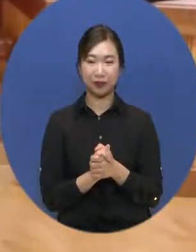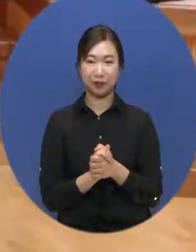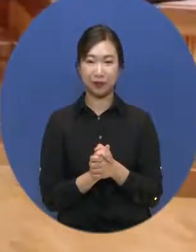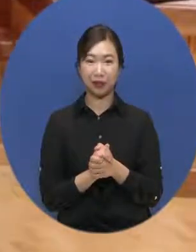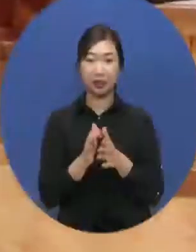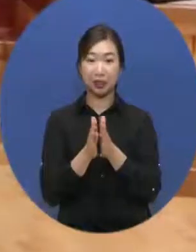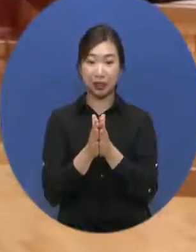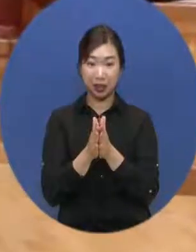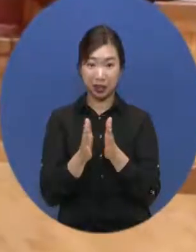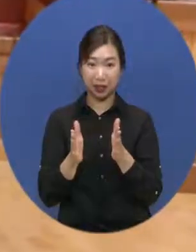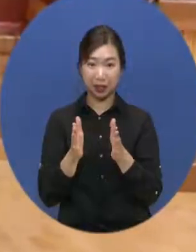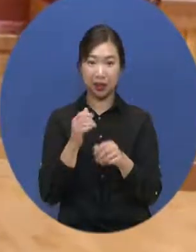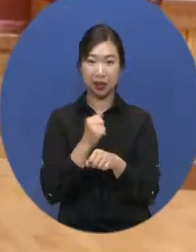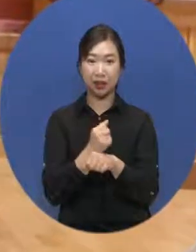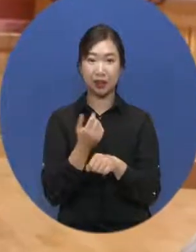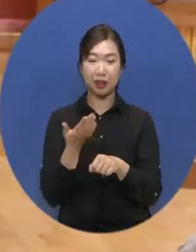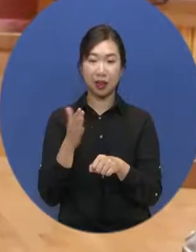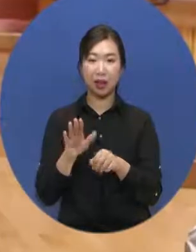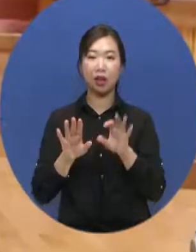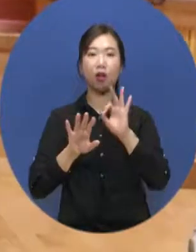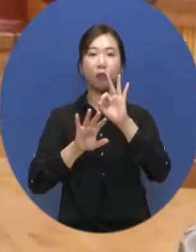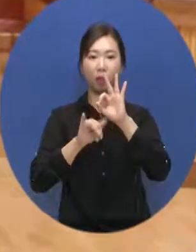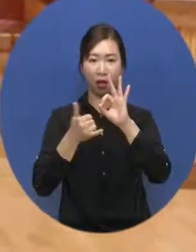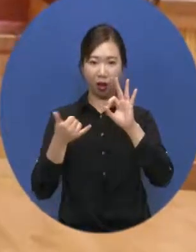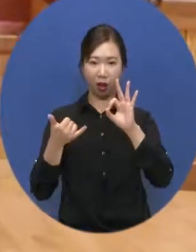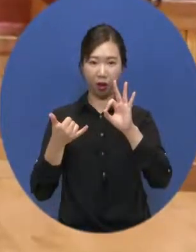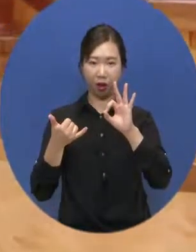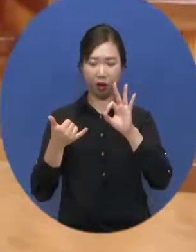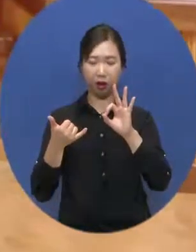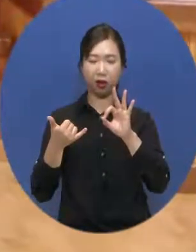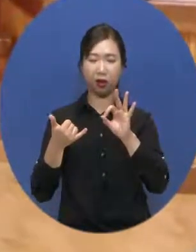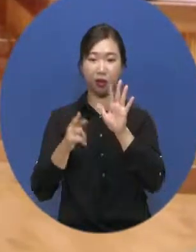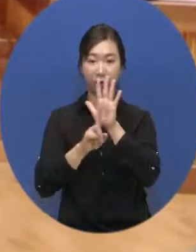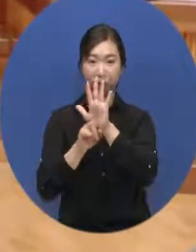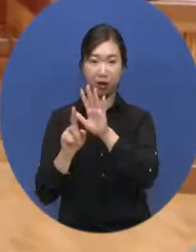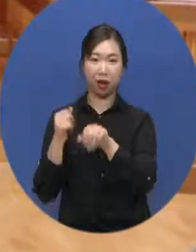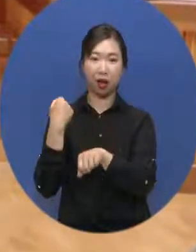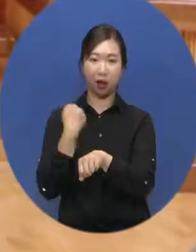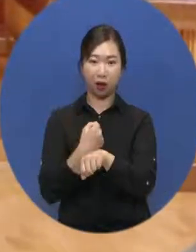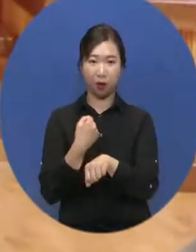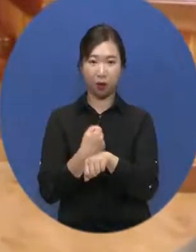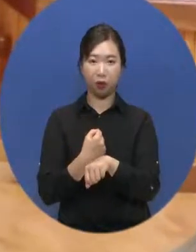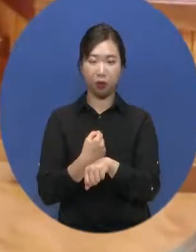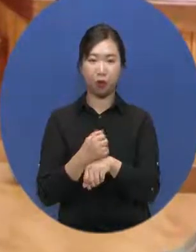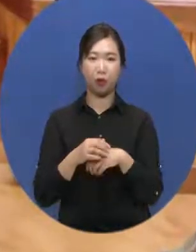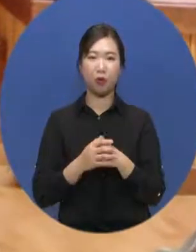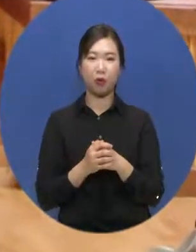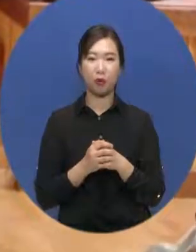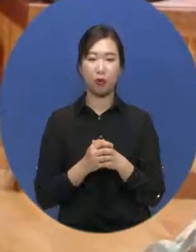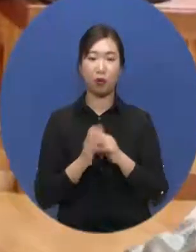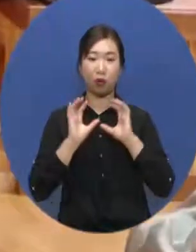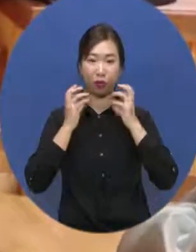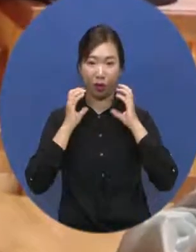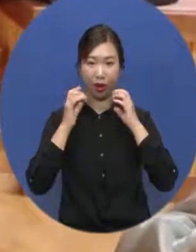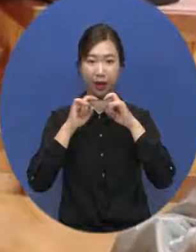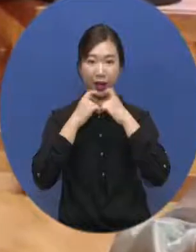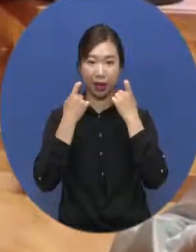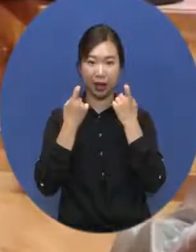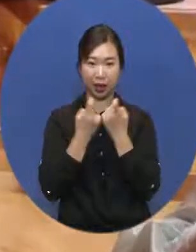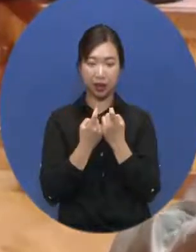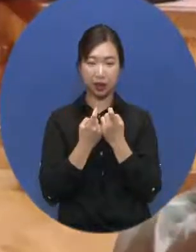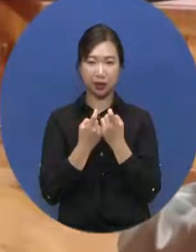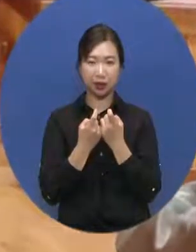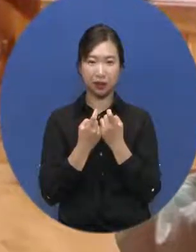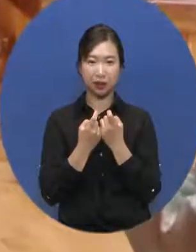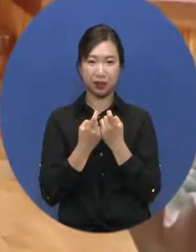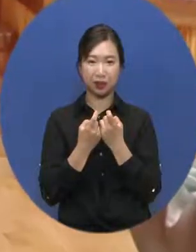텐데요. 선비다래는 열 분께서 진행을 해주실 거고요. 우리 그 유아부 개인전 예, 그